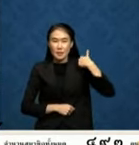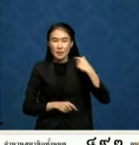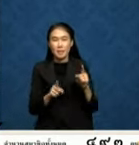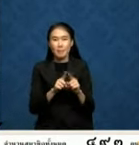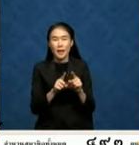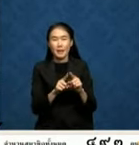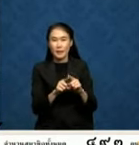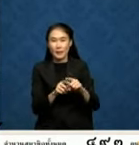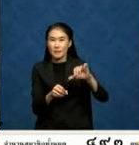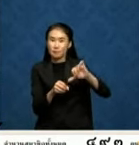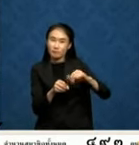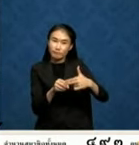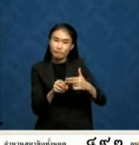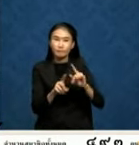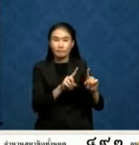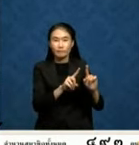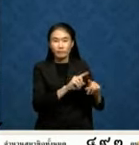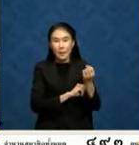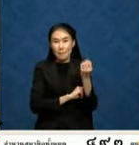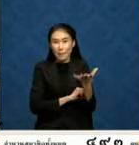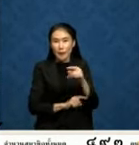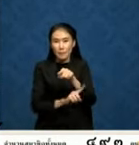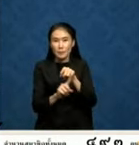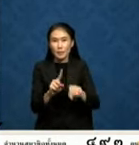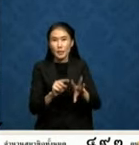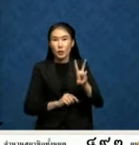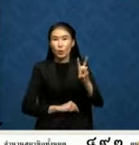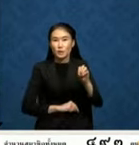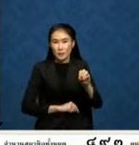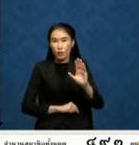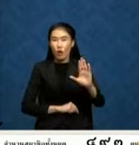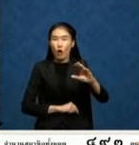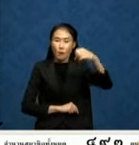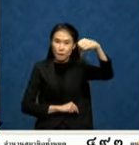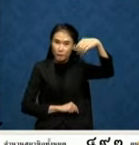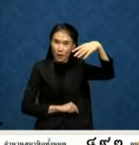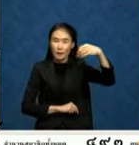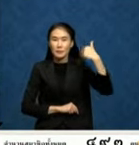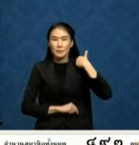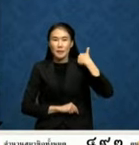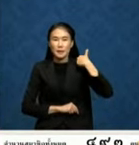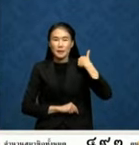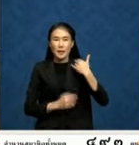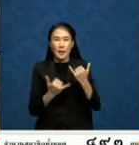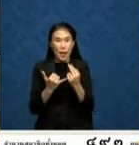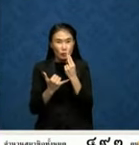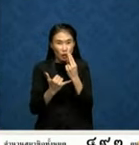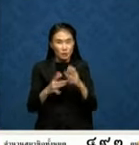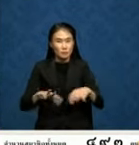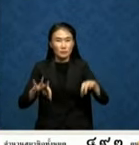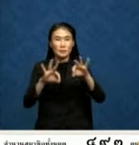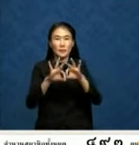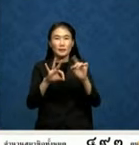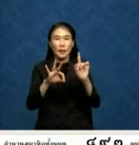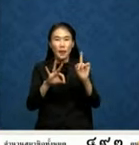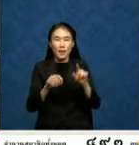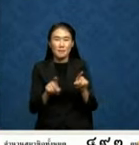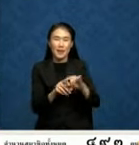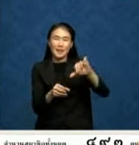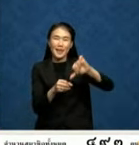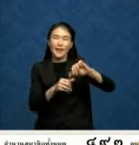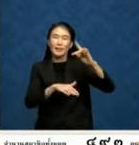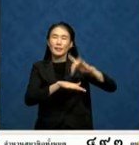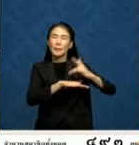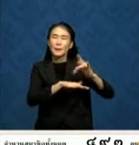เพลิงนะครับซึ่งมีสัดส่วนสูงถึง 60% นะครับของค่าไฟเราก็มองว่าเชื้อเพลิงที่สำคัญก็คือเรื่องของแก๊สธรรมช